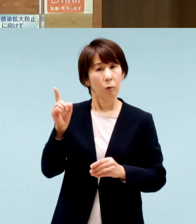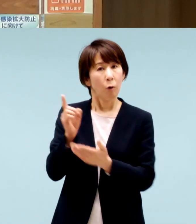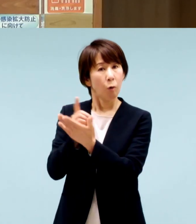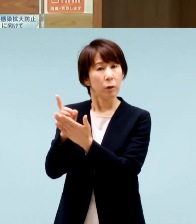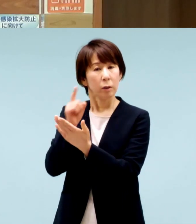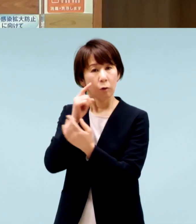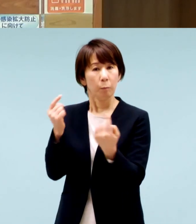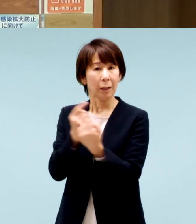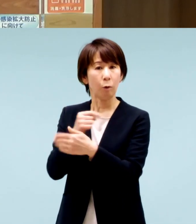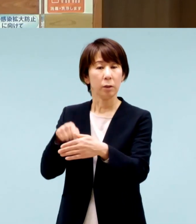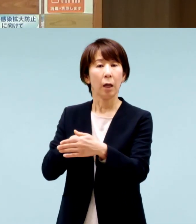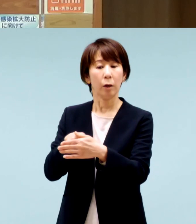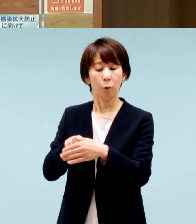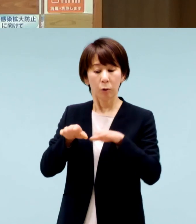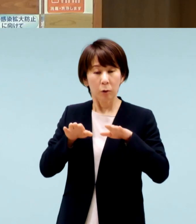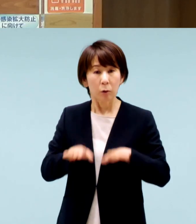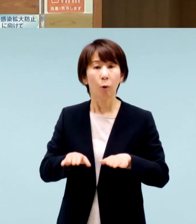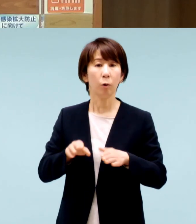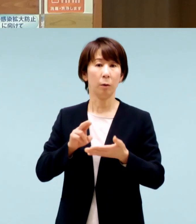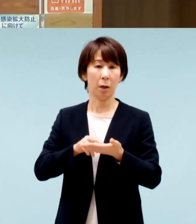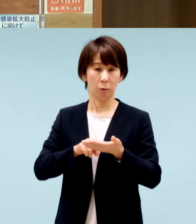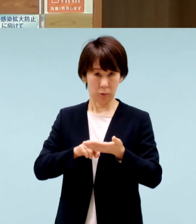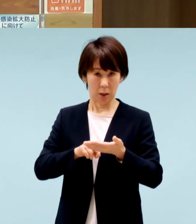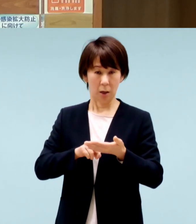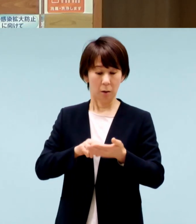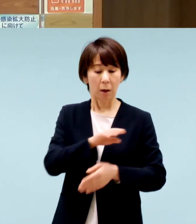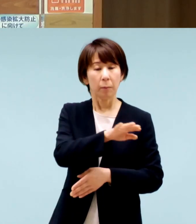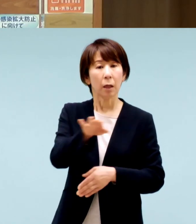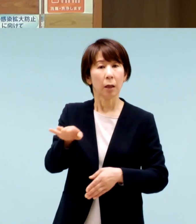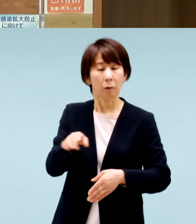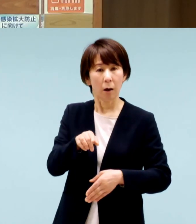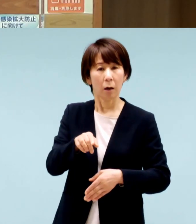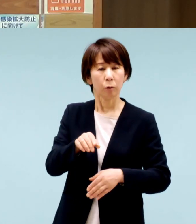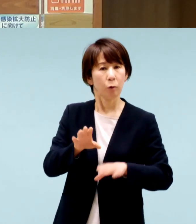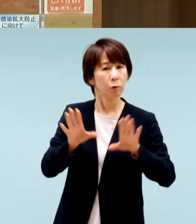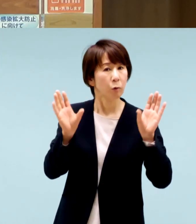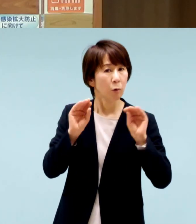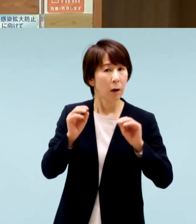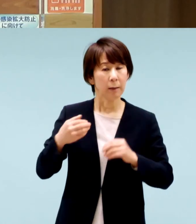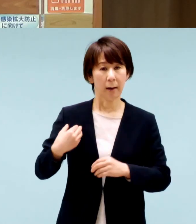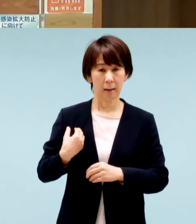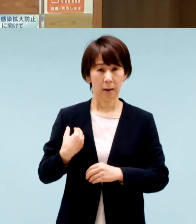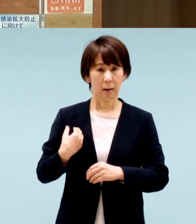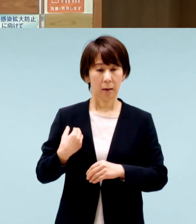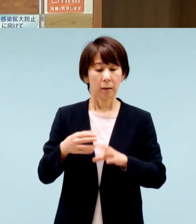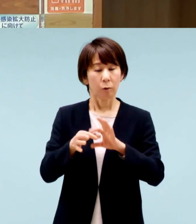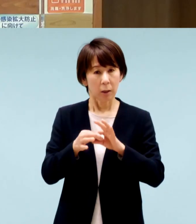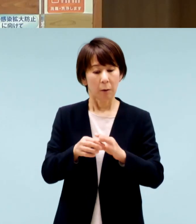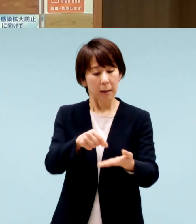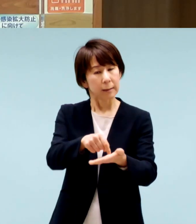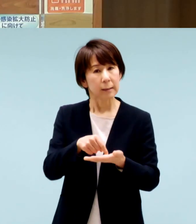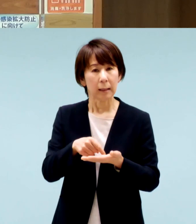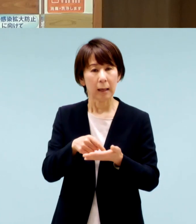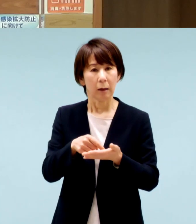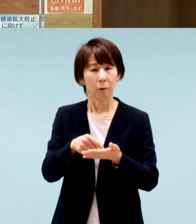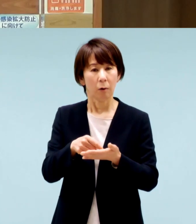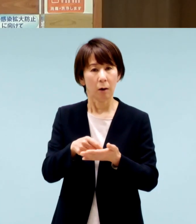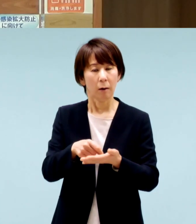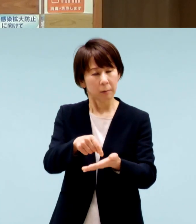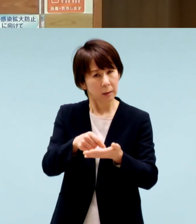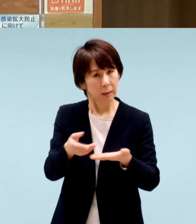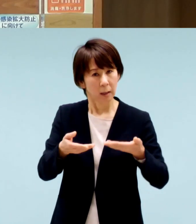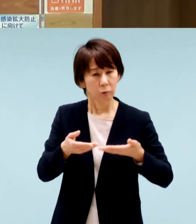と、申請をするということにもつながらないということはあると思いますので、今基本的には全てのそういった飲